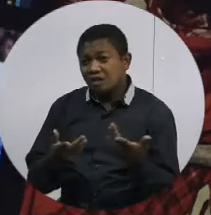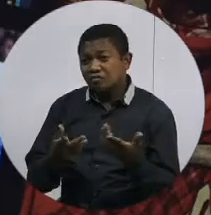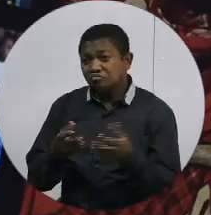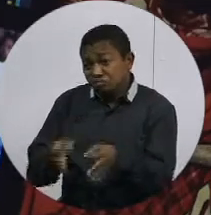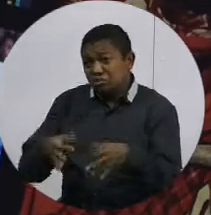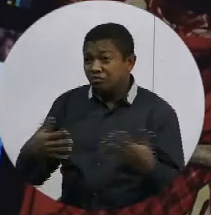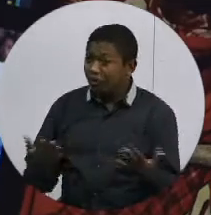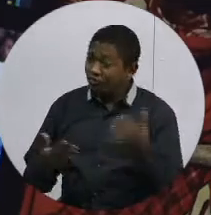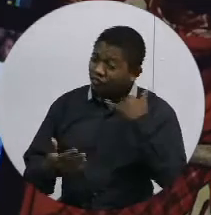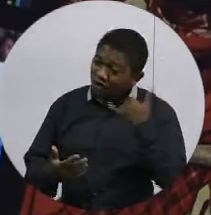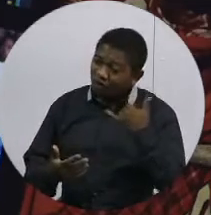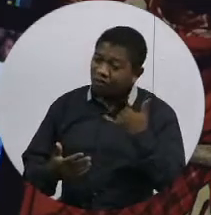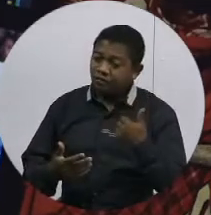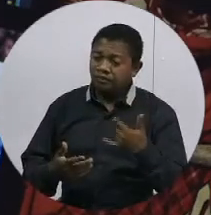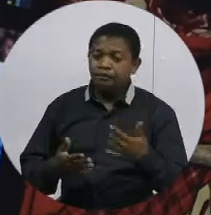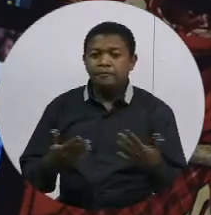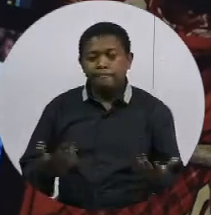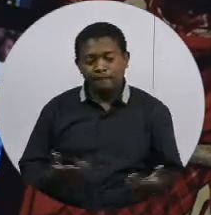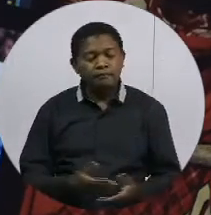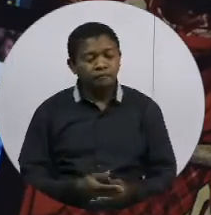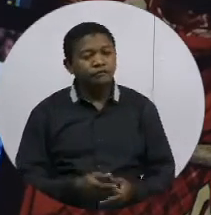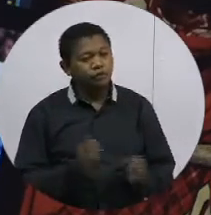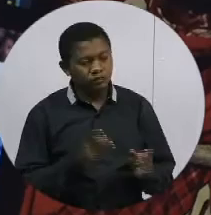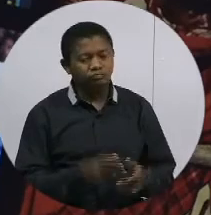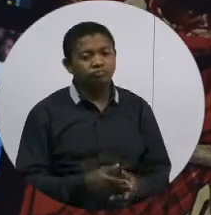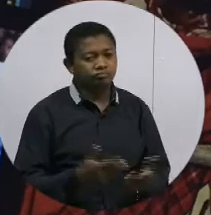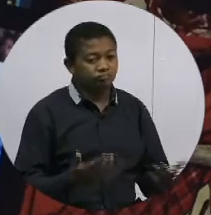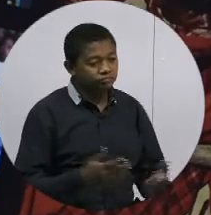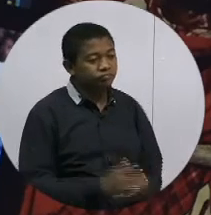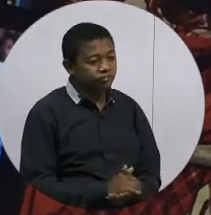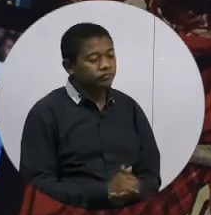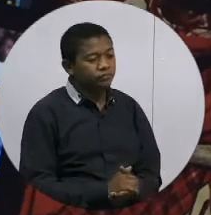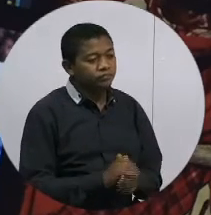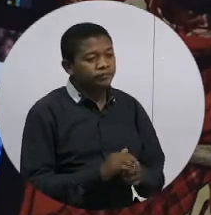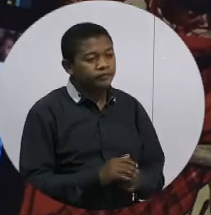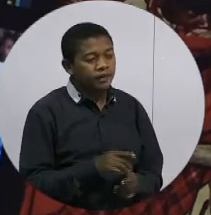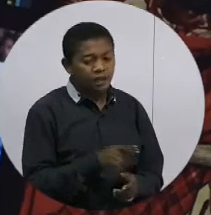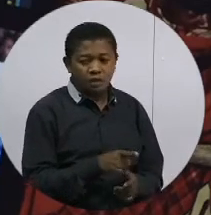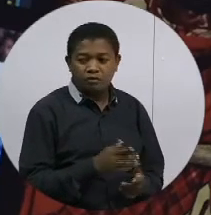tompoko, arak'ilay voalazako teo a, efa